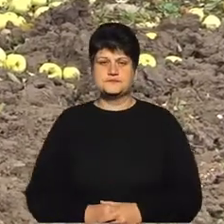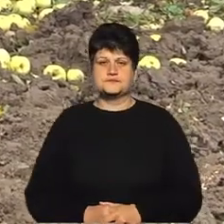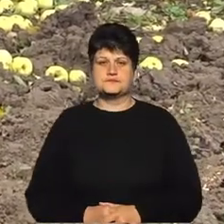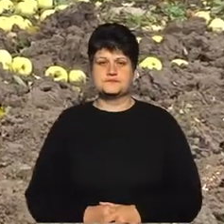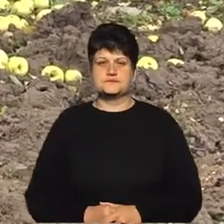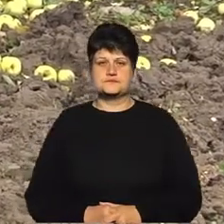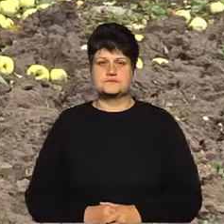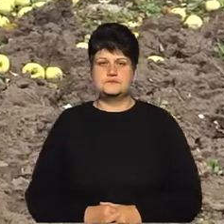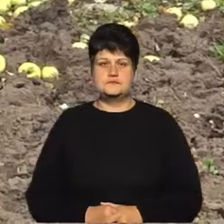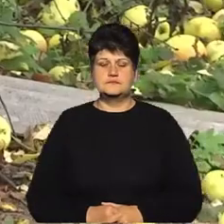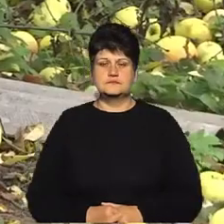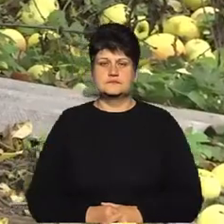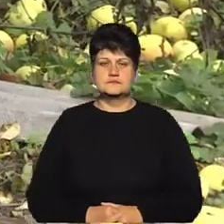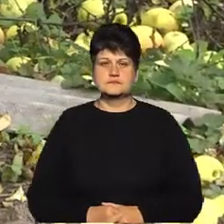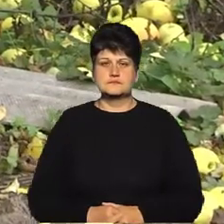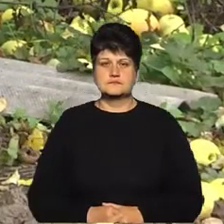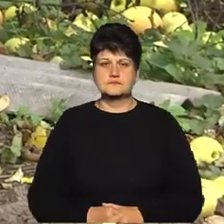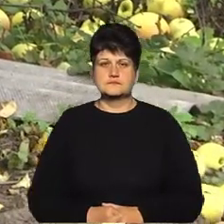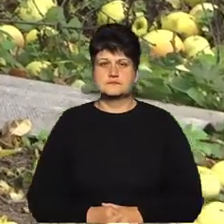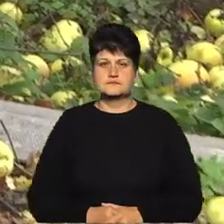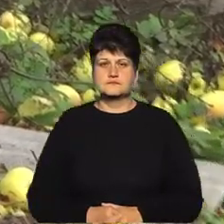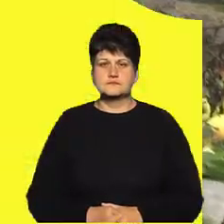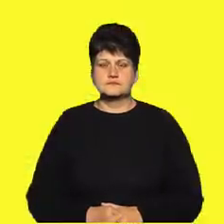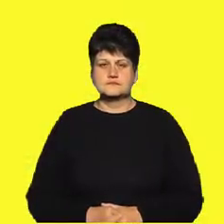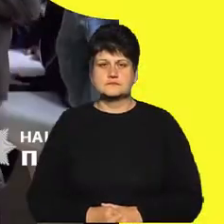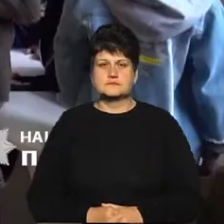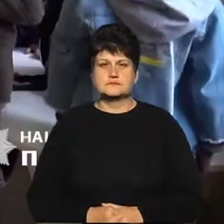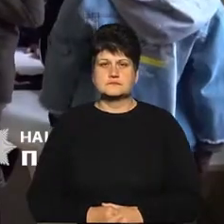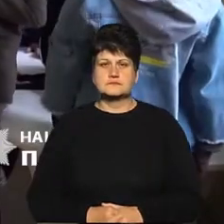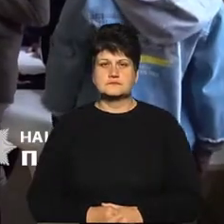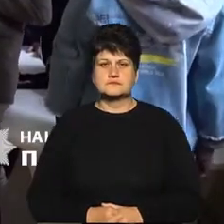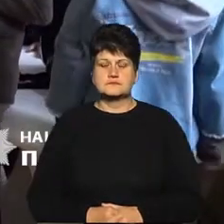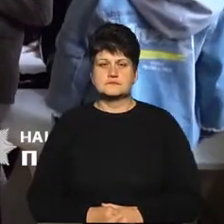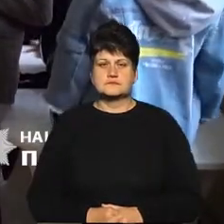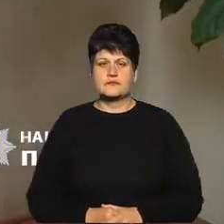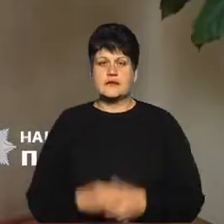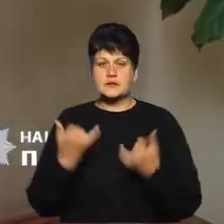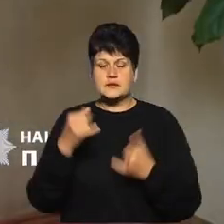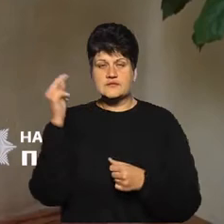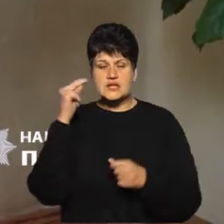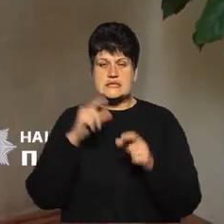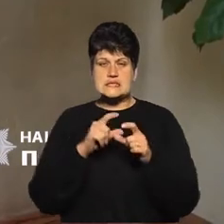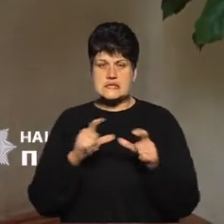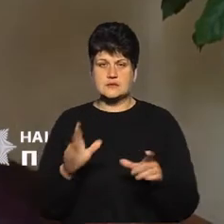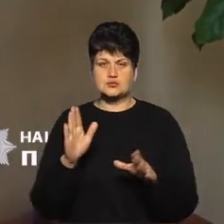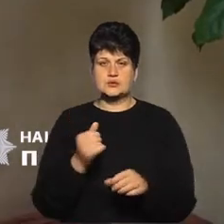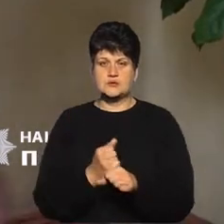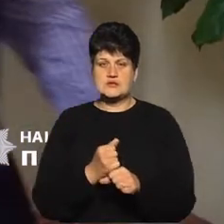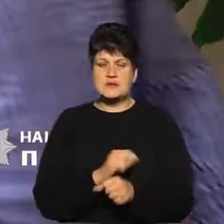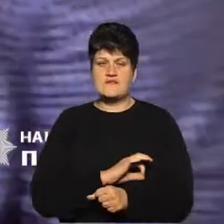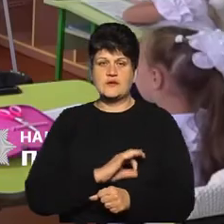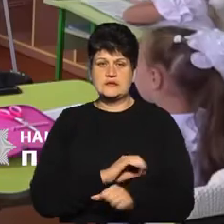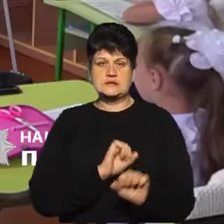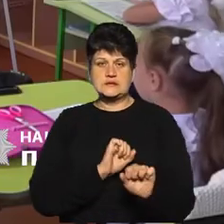Василь Панчук. Новини на Суспільному. Тернопільщина. Тепер у навчальних закладах працюватиме вихователь безпеки.